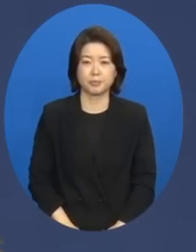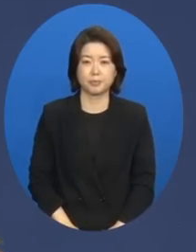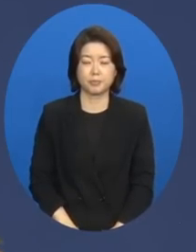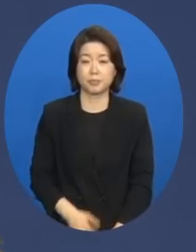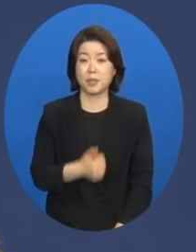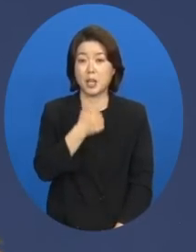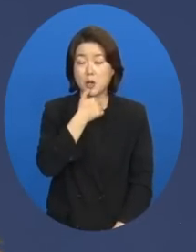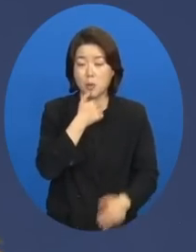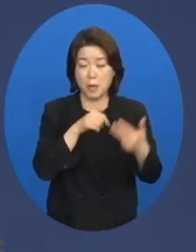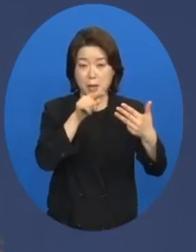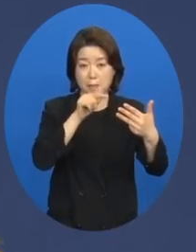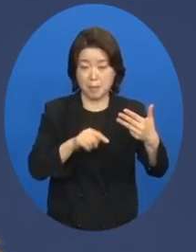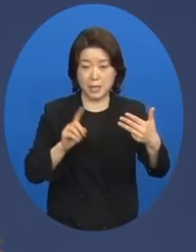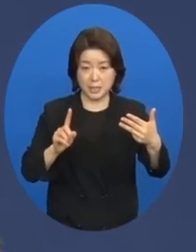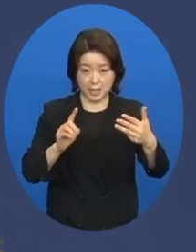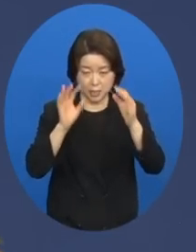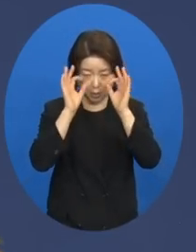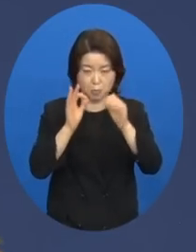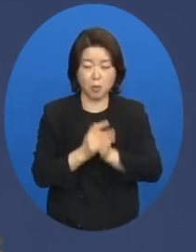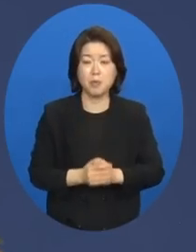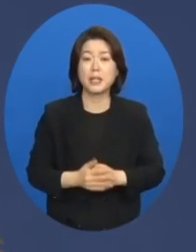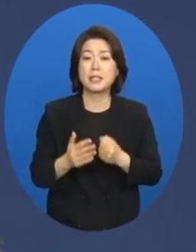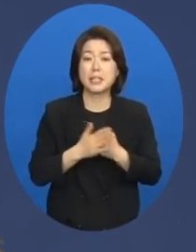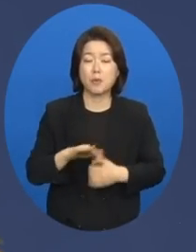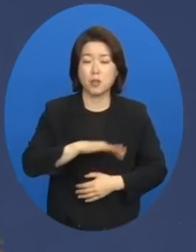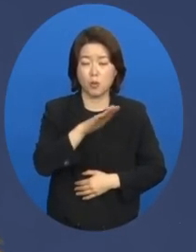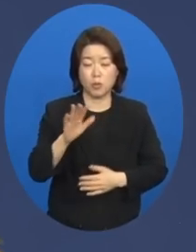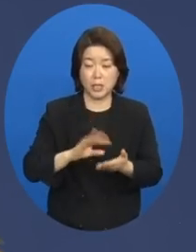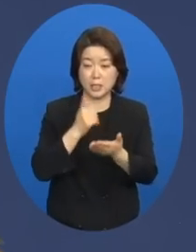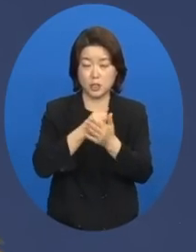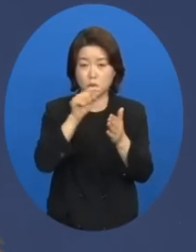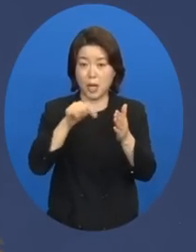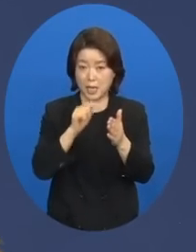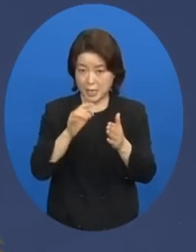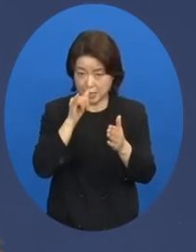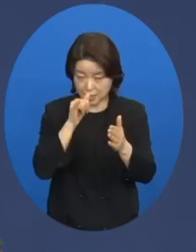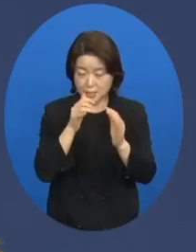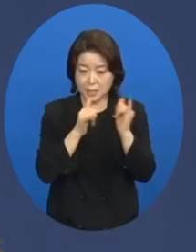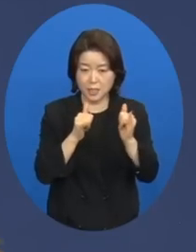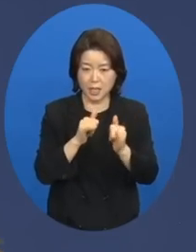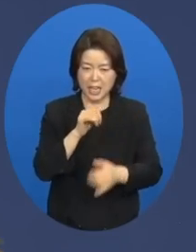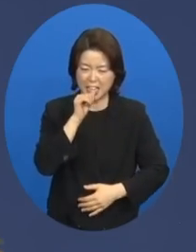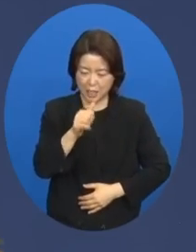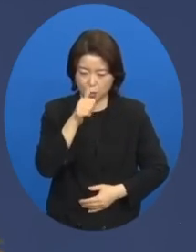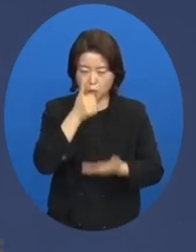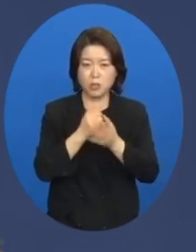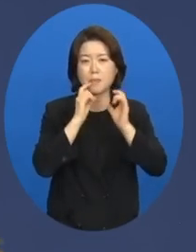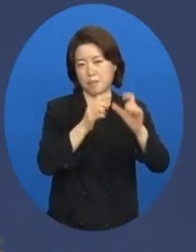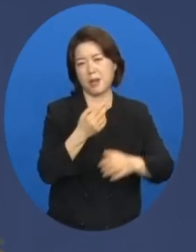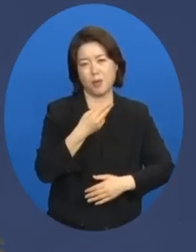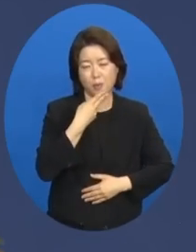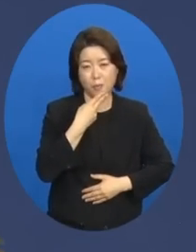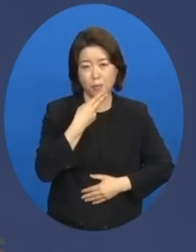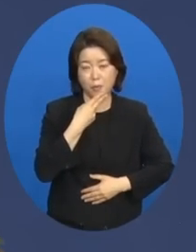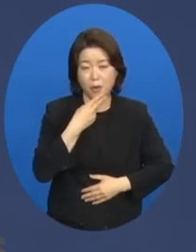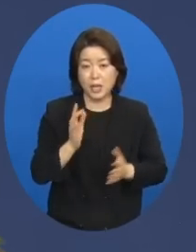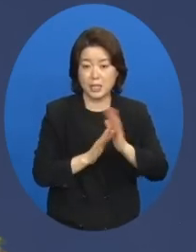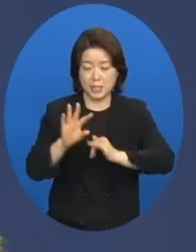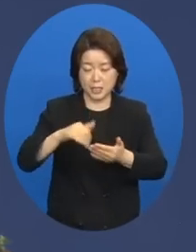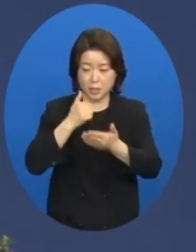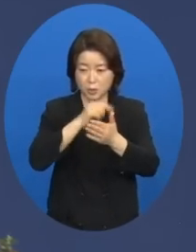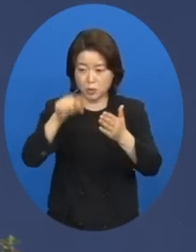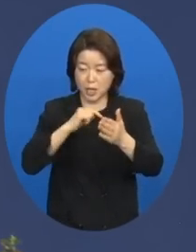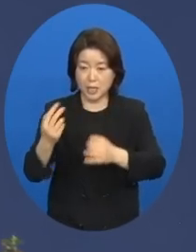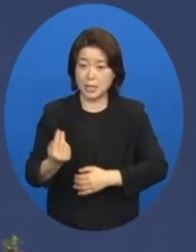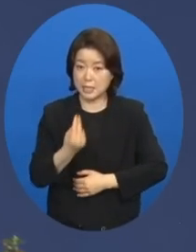로마서 8장 1절은 그러므로 이제 그리스도 예수 안에 있는 자에게는 결코 정죄함이 없나니 이는 그리스도 예수 안에 있는 생명의